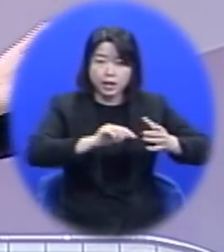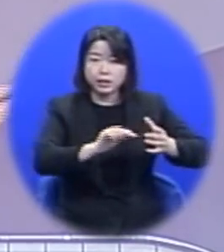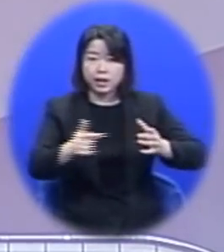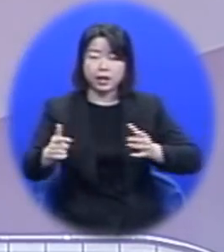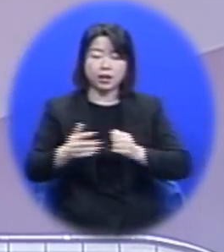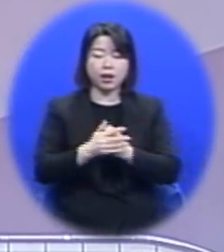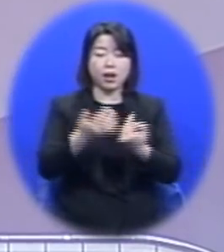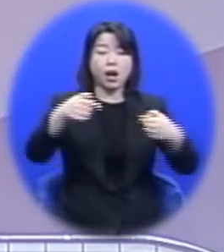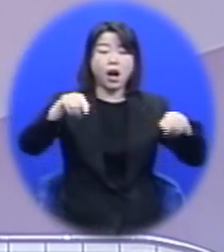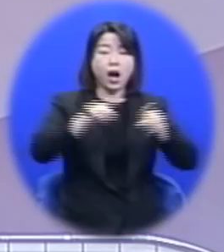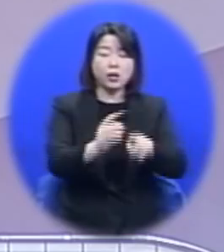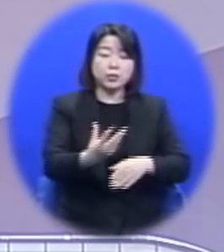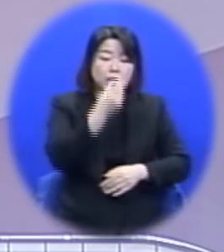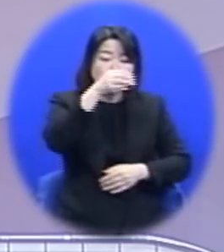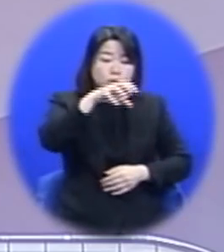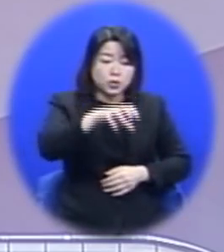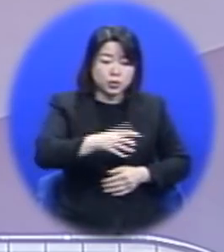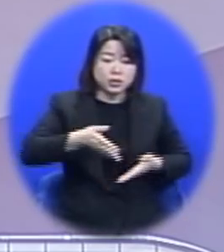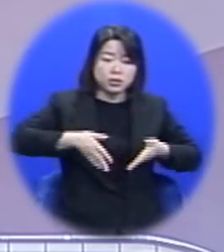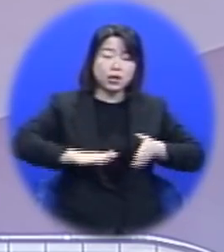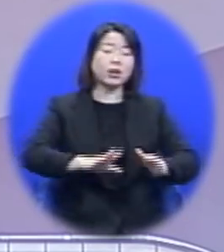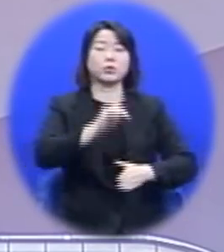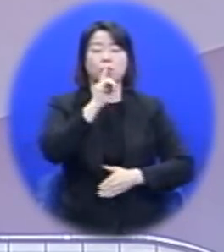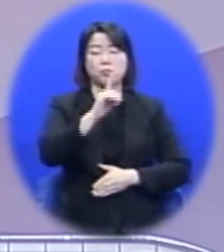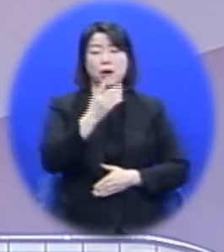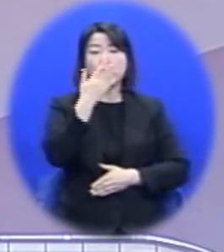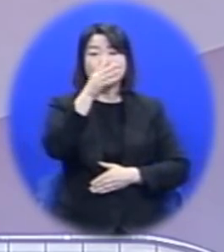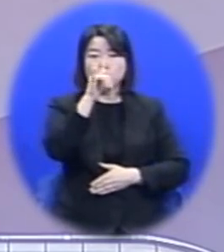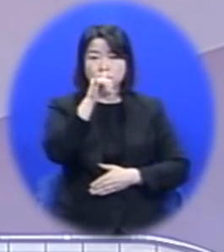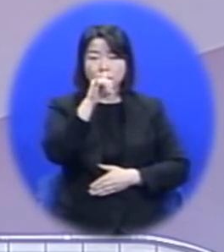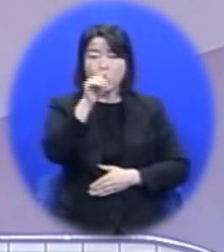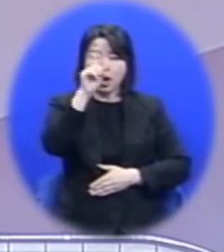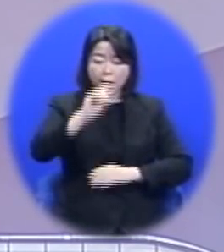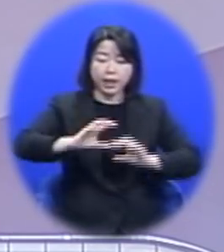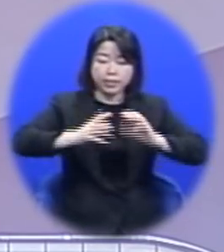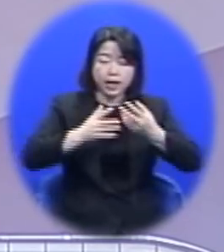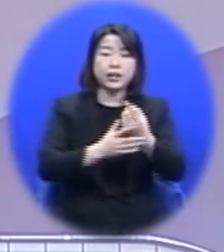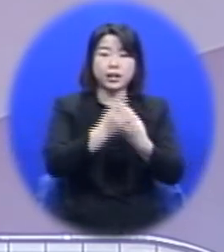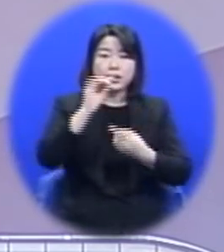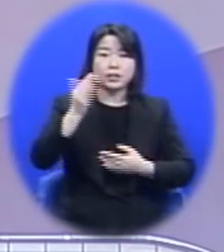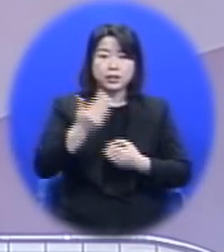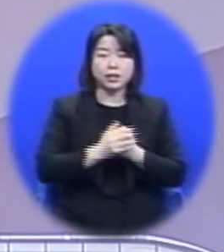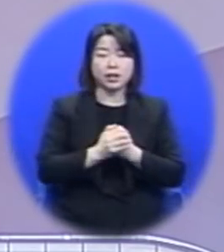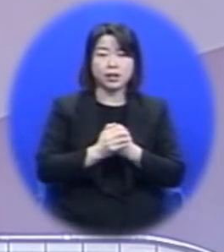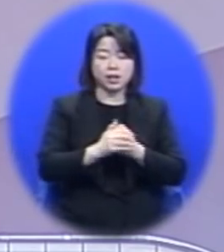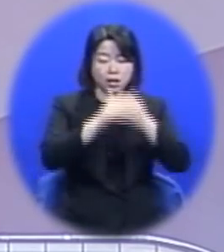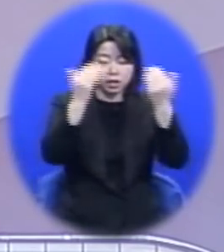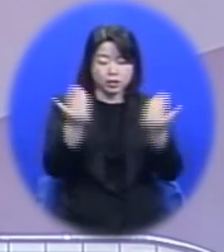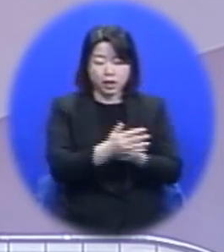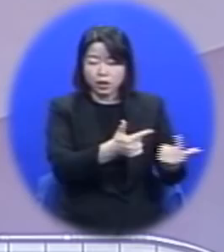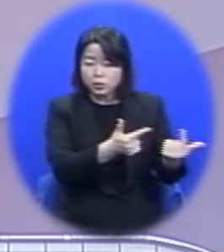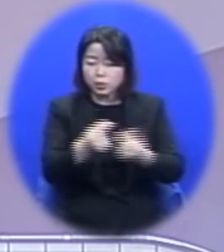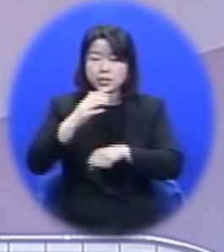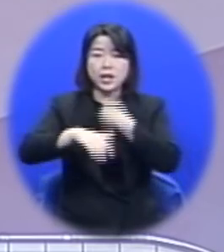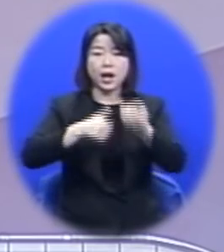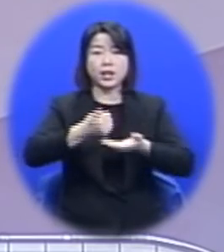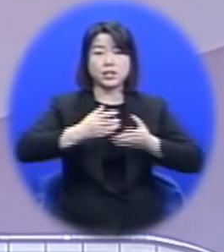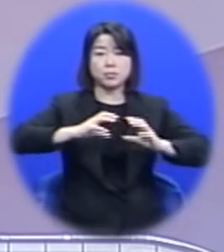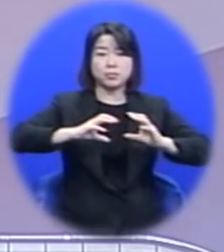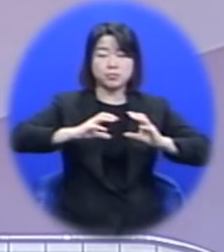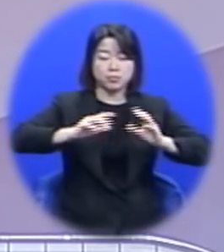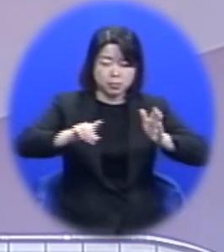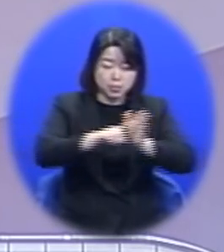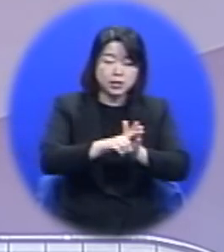시온에서 태어났다고 말하게 될 것이라는, 한 나라가 될 것이라는, 다 하나님을 믿는 한 나라가 될 것이라는,